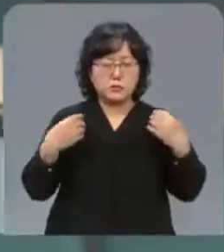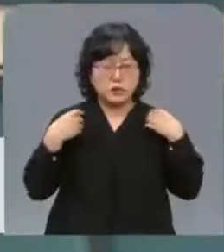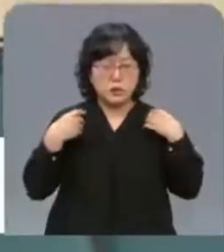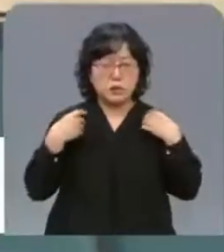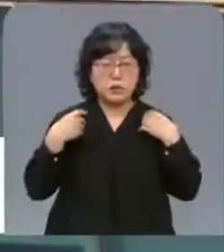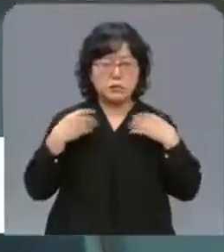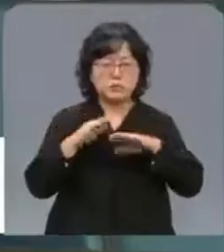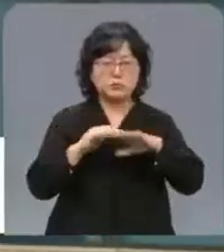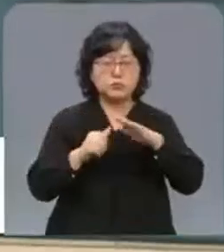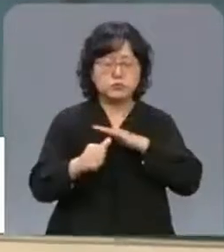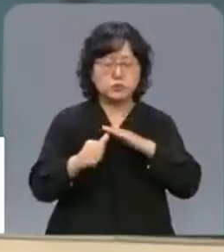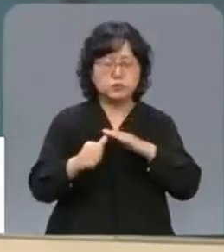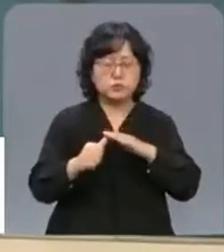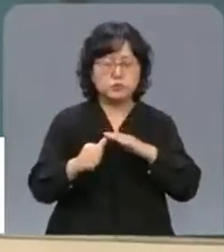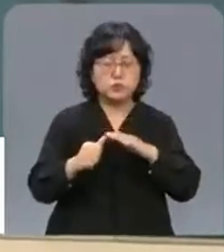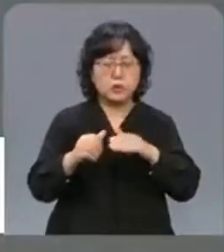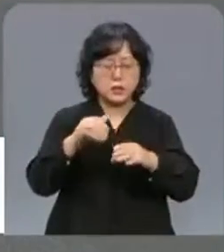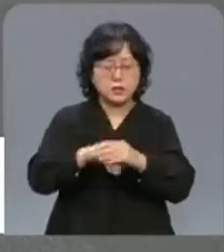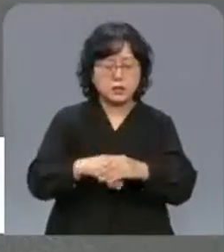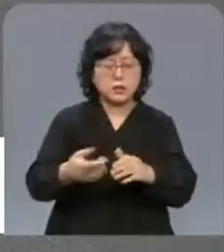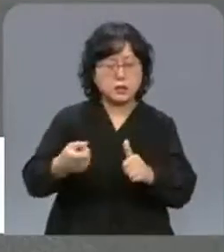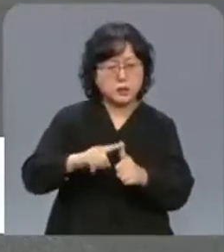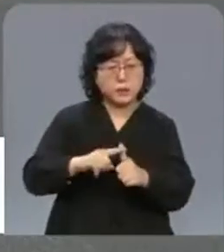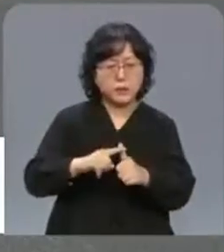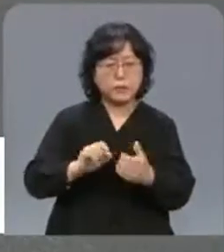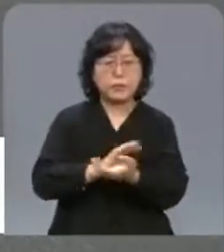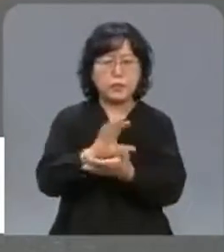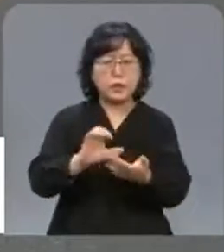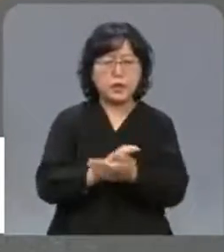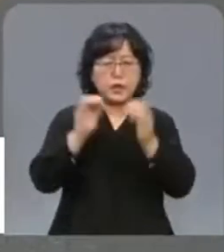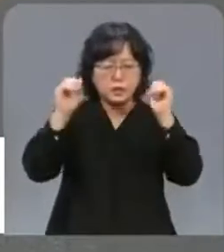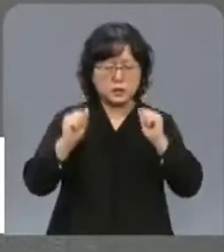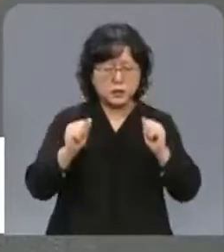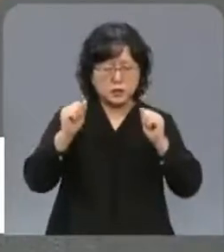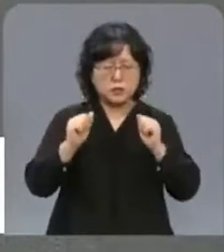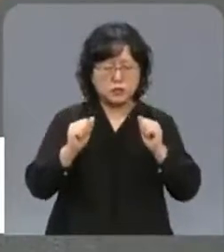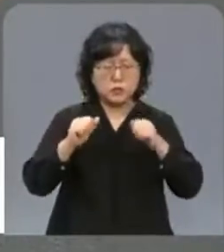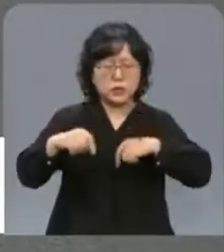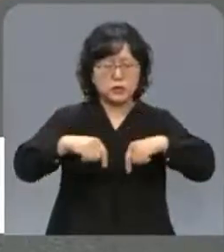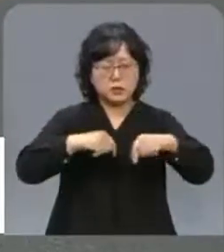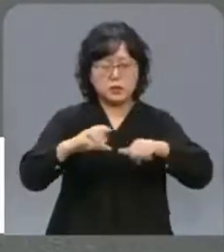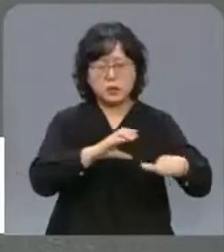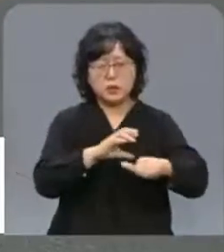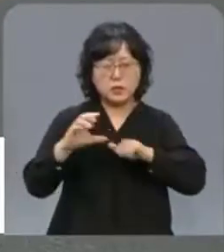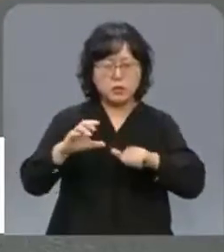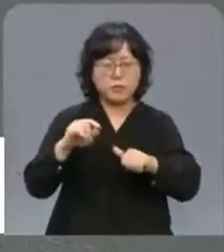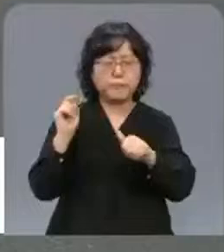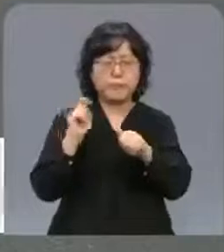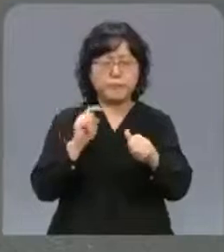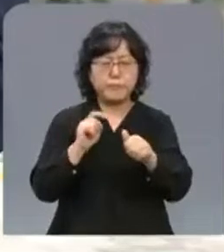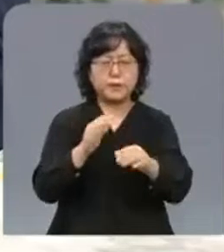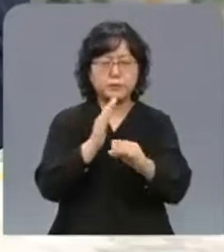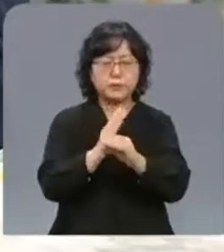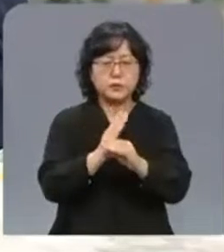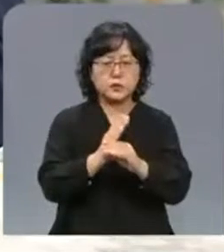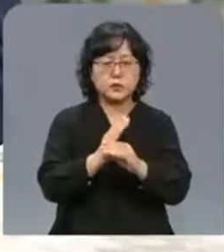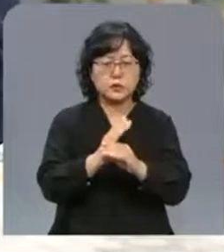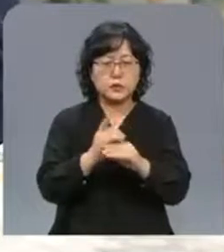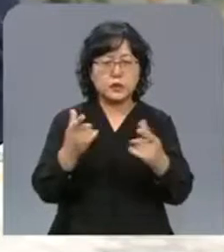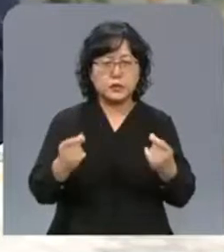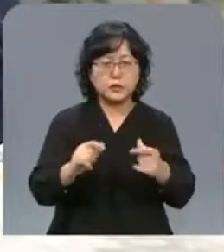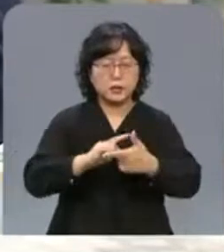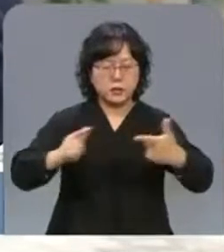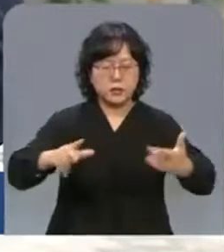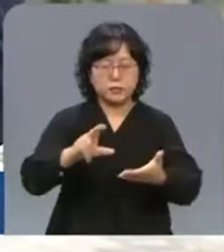운동선수들의 선거 동원 논란까지 불거진만큼 오히려 체육의 정치화를 불러왔다는 날선 지적도 나왔습니다 이처럼